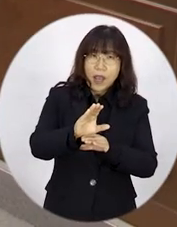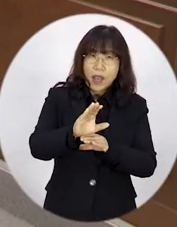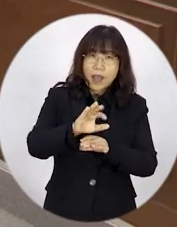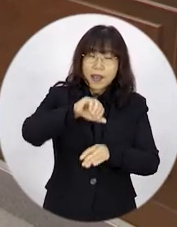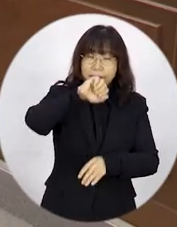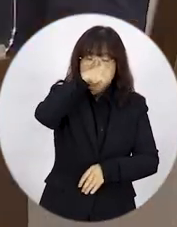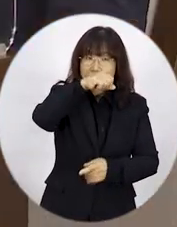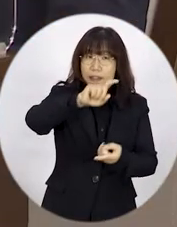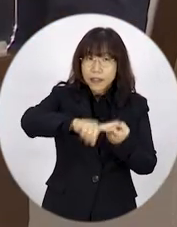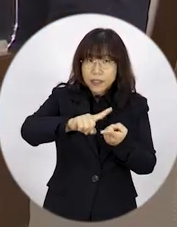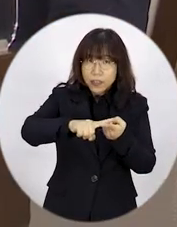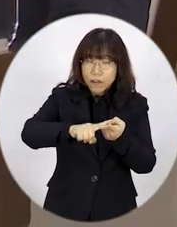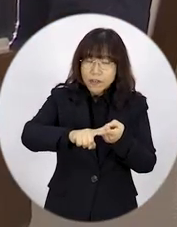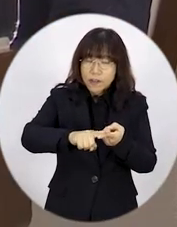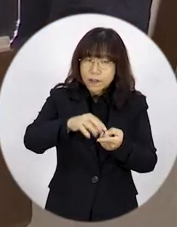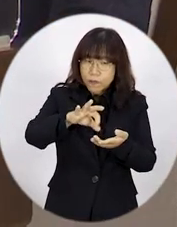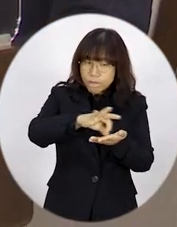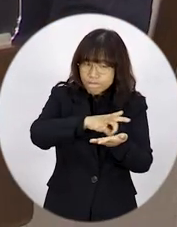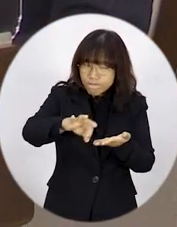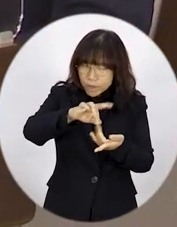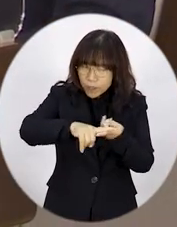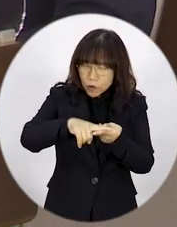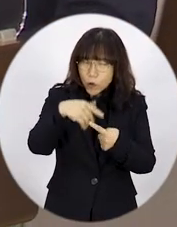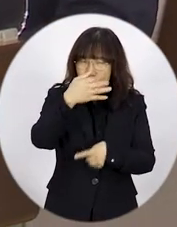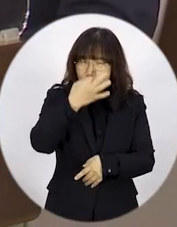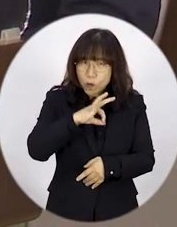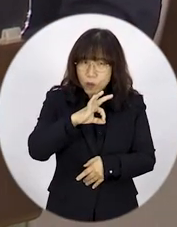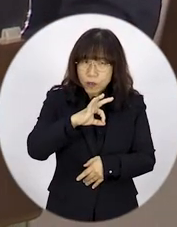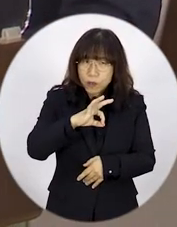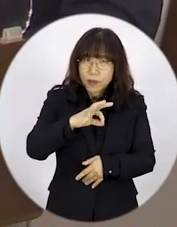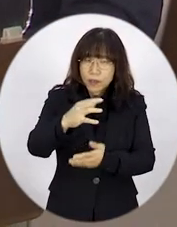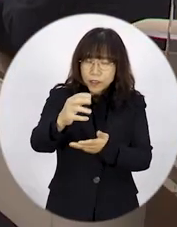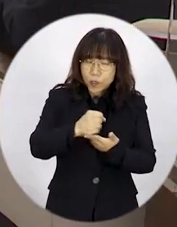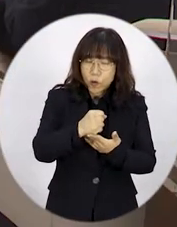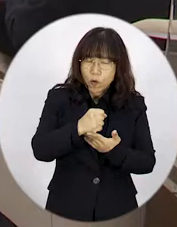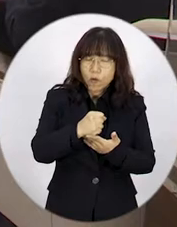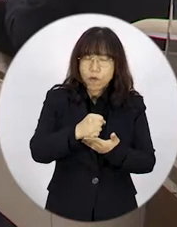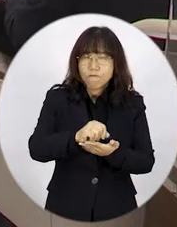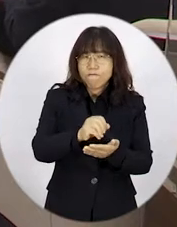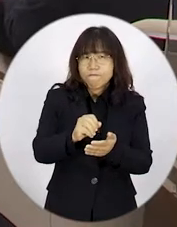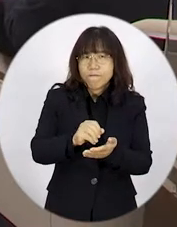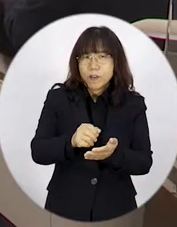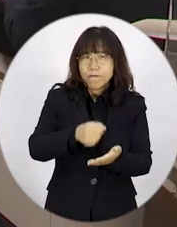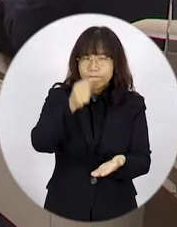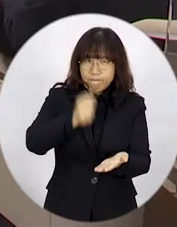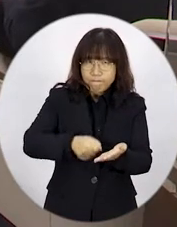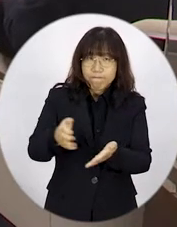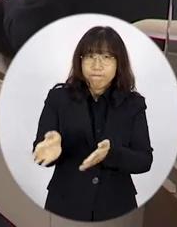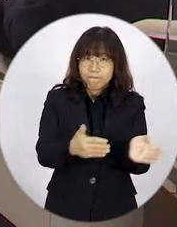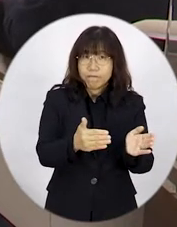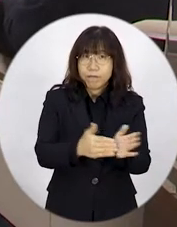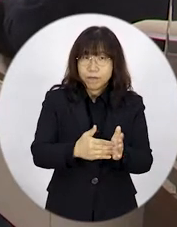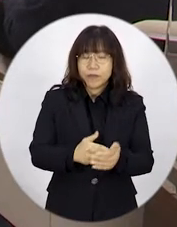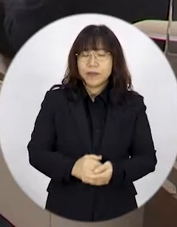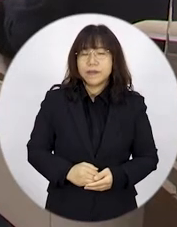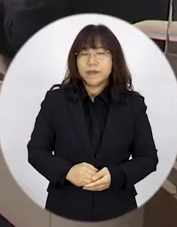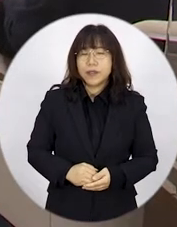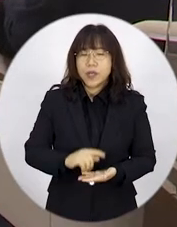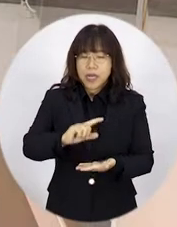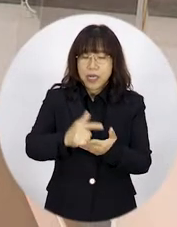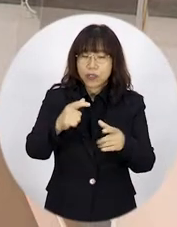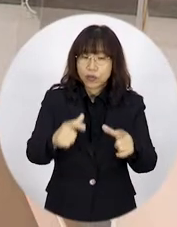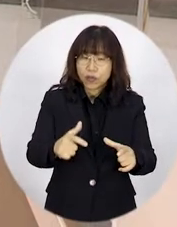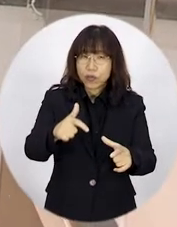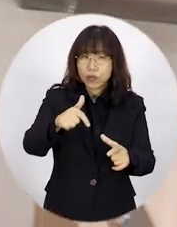심의와 조정을 통해 한정된 재원안에서 예산 운용의 효율성을 고려해 처리됐습니다. 이외에도